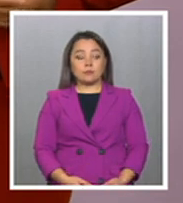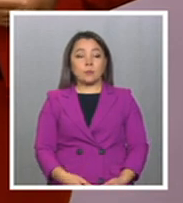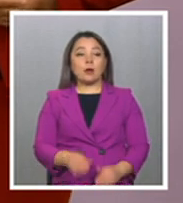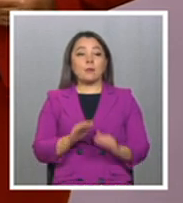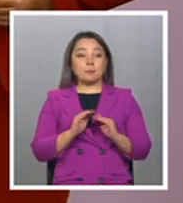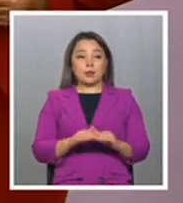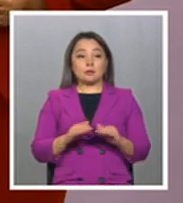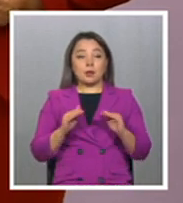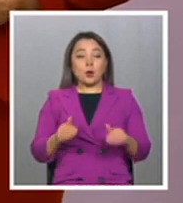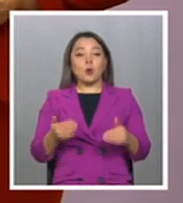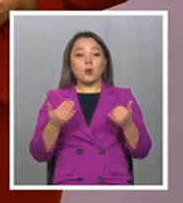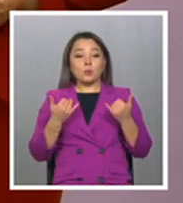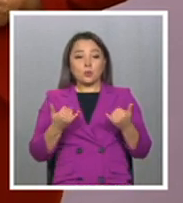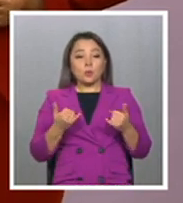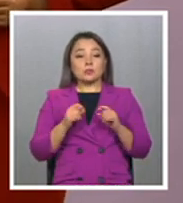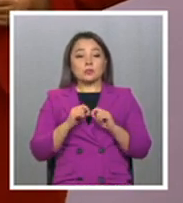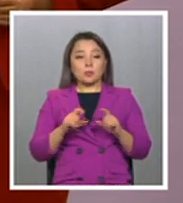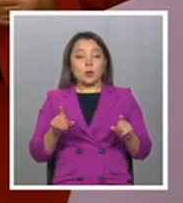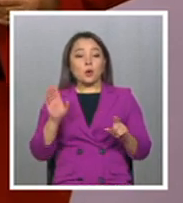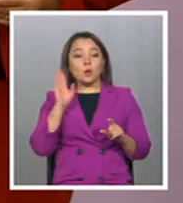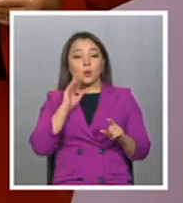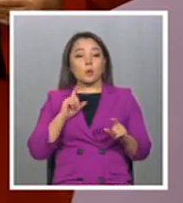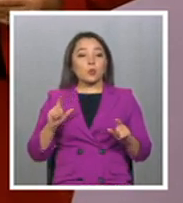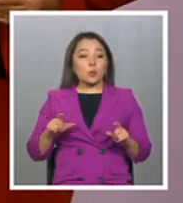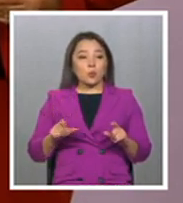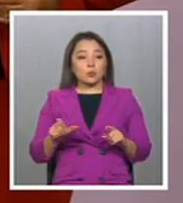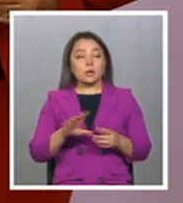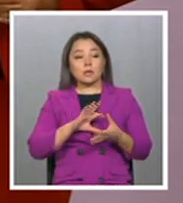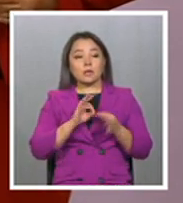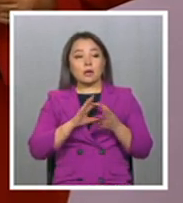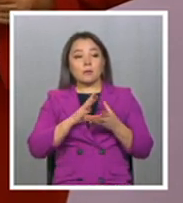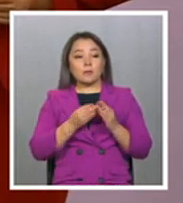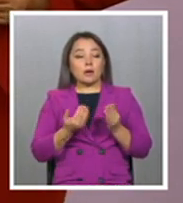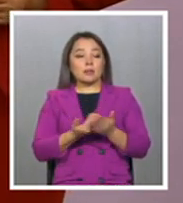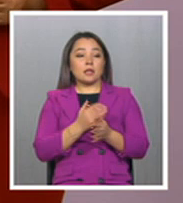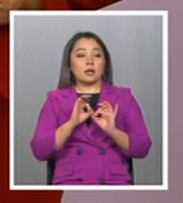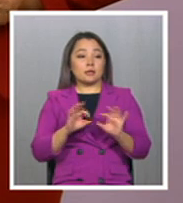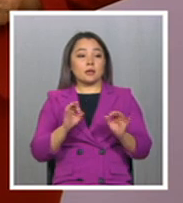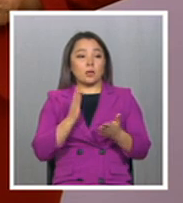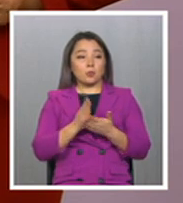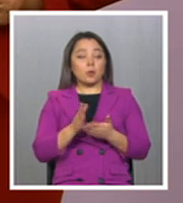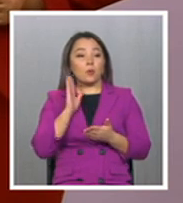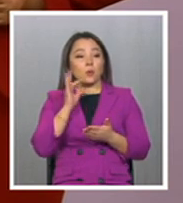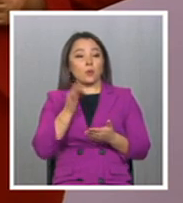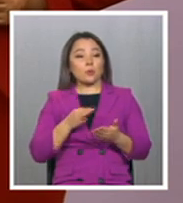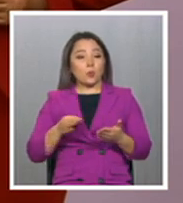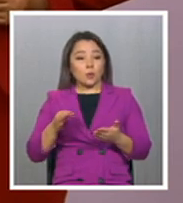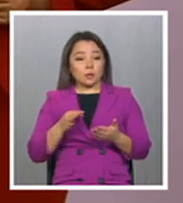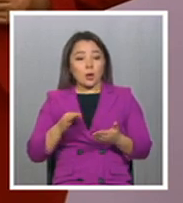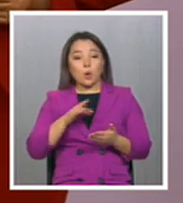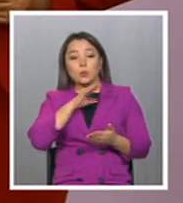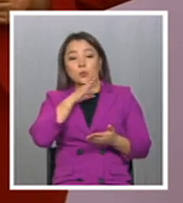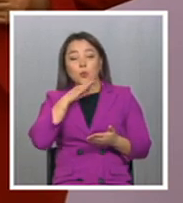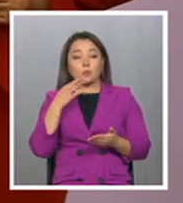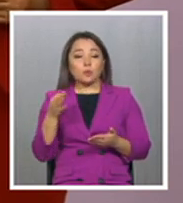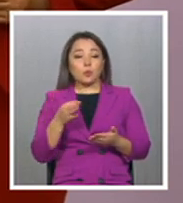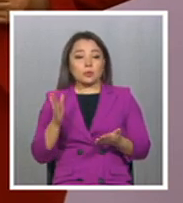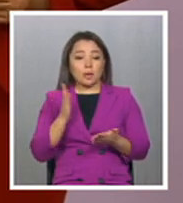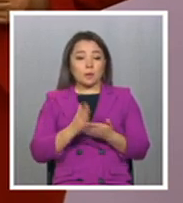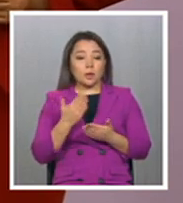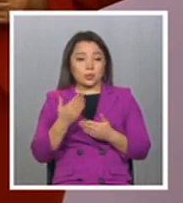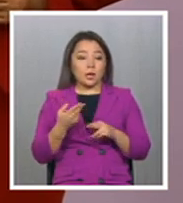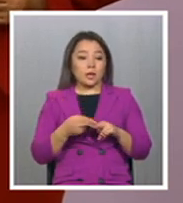Балалар, бүгінгі сабақта көлдер туралы әңгімелейміз. Біздің елімізде көптеген көлдер бар. Ендеше